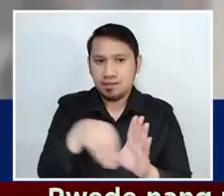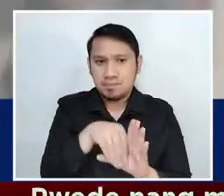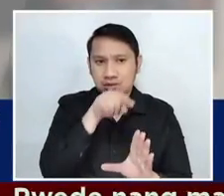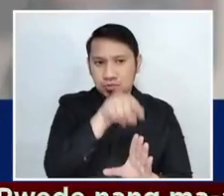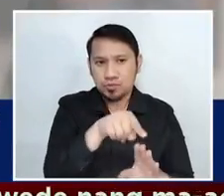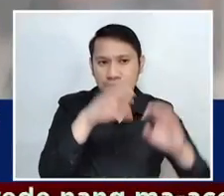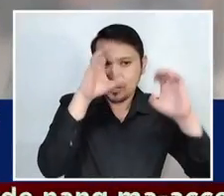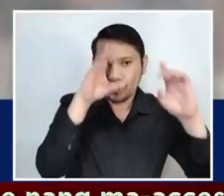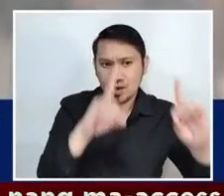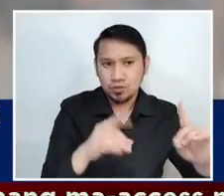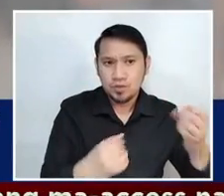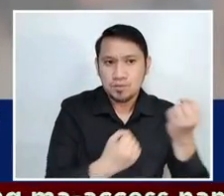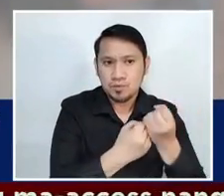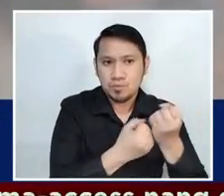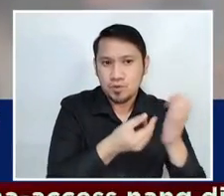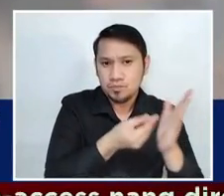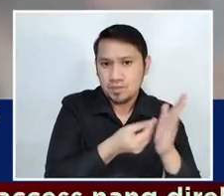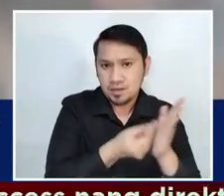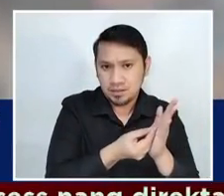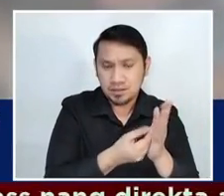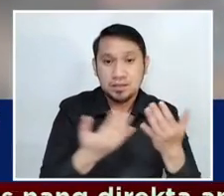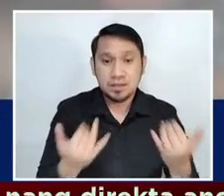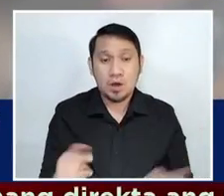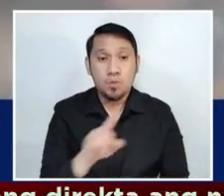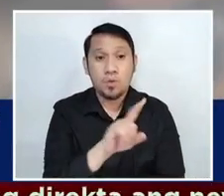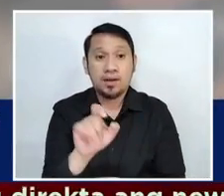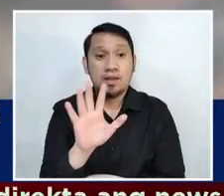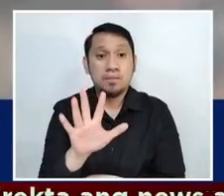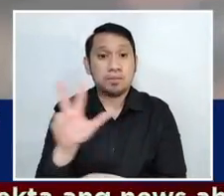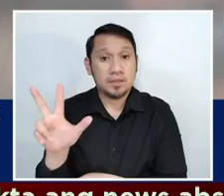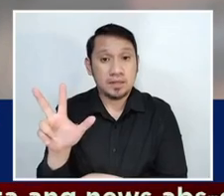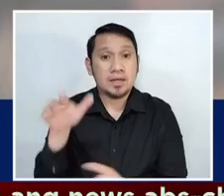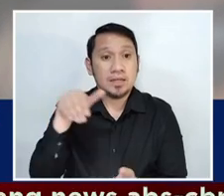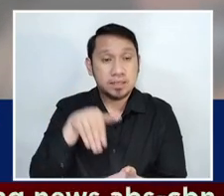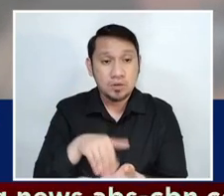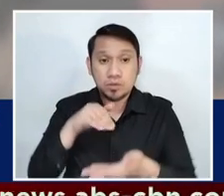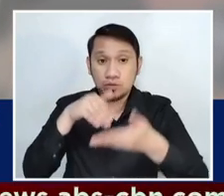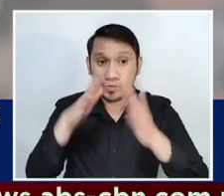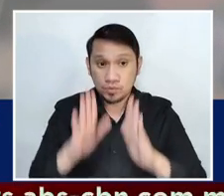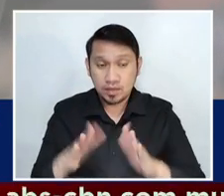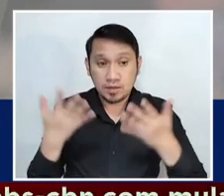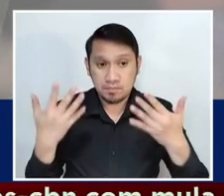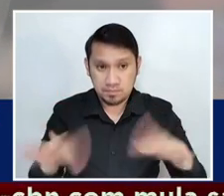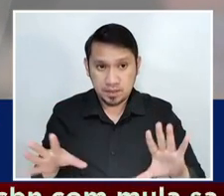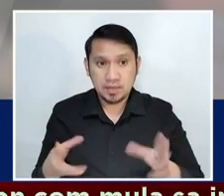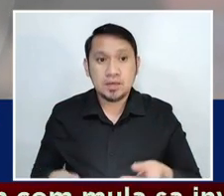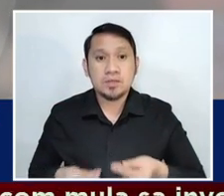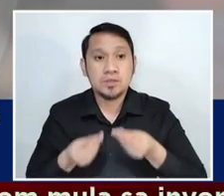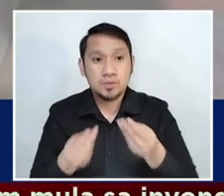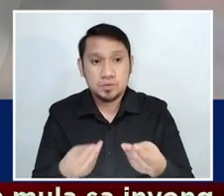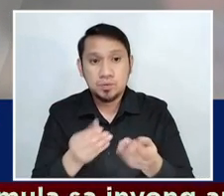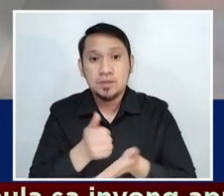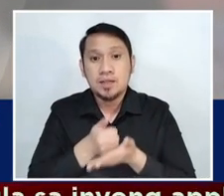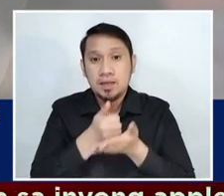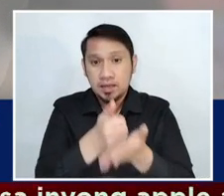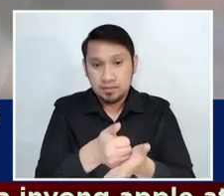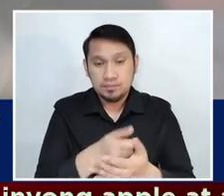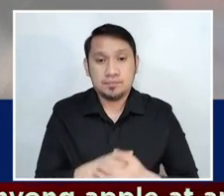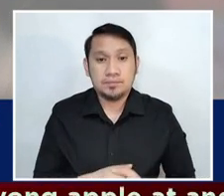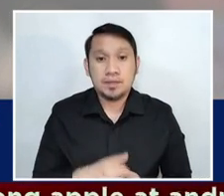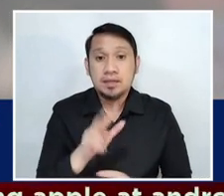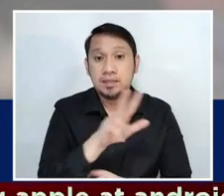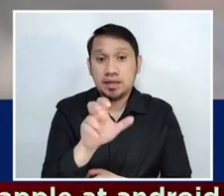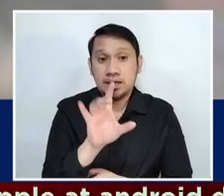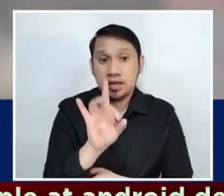Sa kabuuan, nasa mahigit 153,000 na ang estudyanteng natulungan sa unang dalawang linggo nito. Nasa